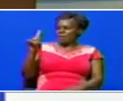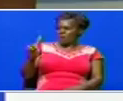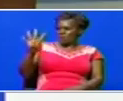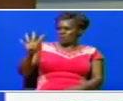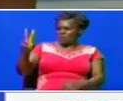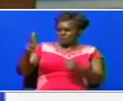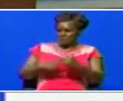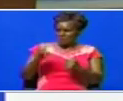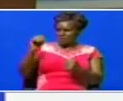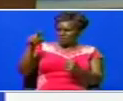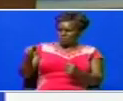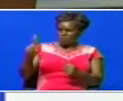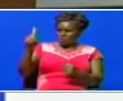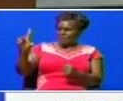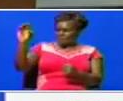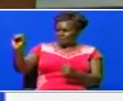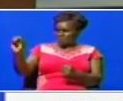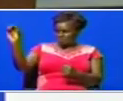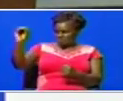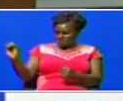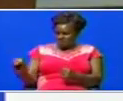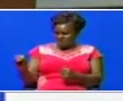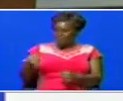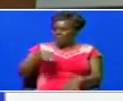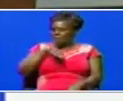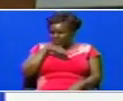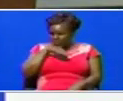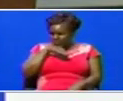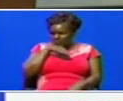147, 0.10%. Raila Odinga,